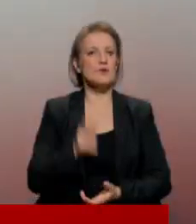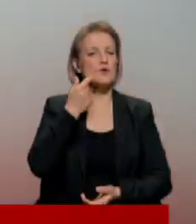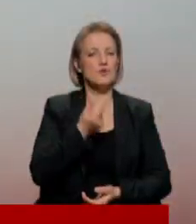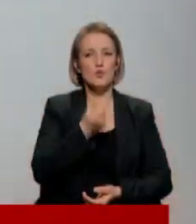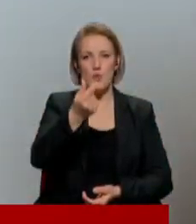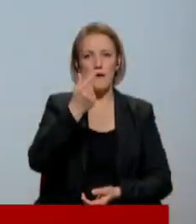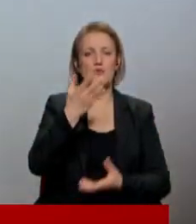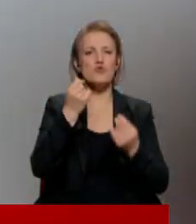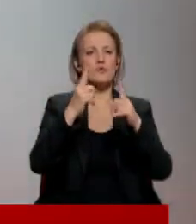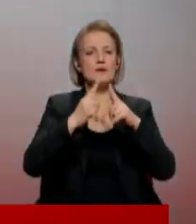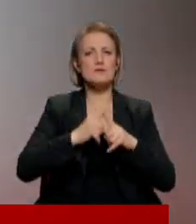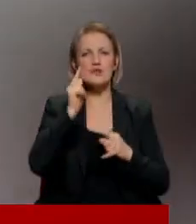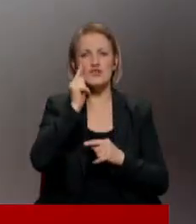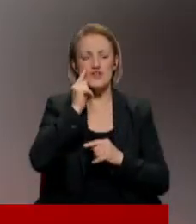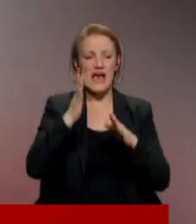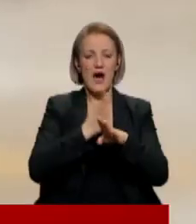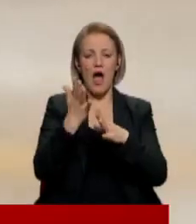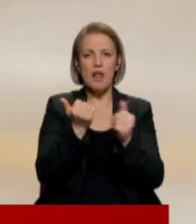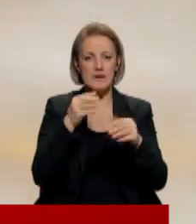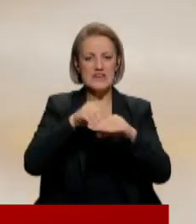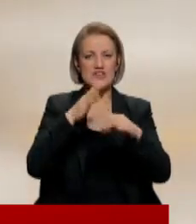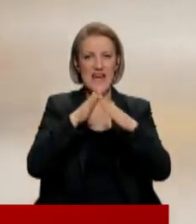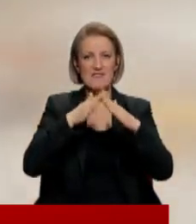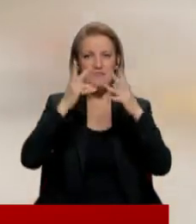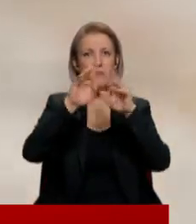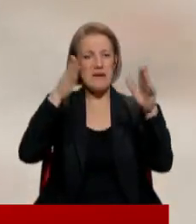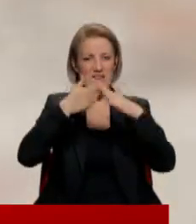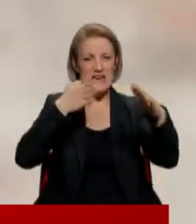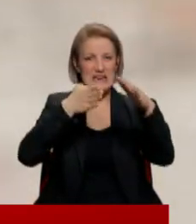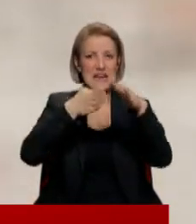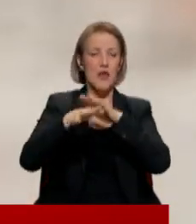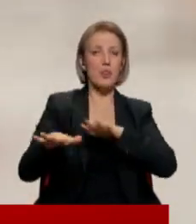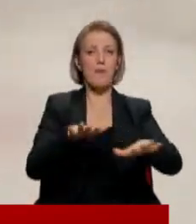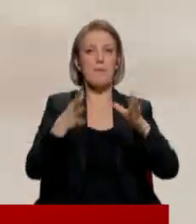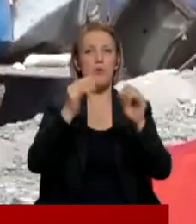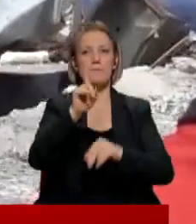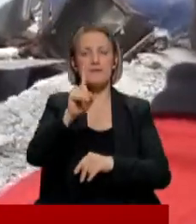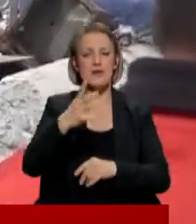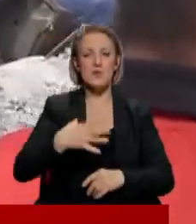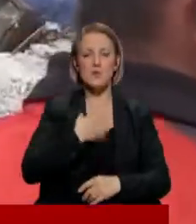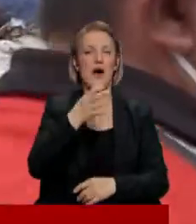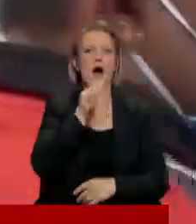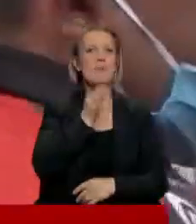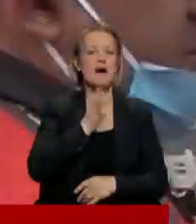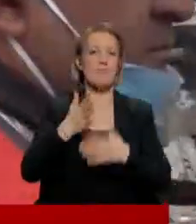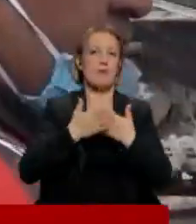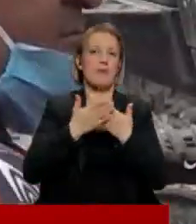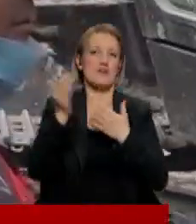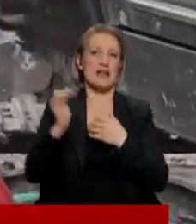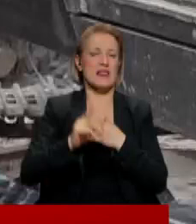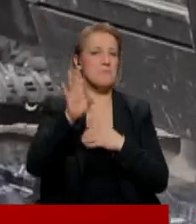Uyarılara rağmen çok sayıda kişi eşyalarını alabilmek için girdikleri hasarlı binalarda yakalandı depreme. Bir acı haber de Kahramanmaraş'tan